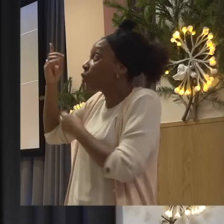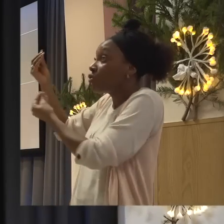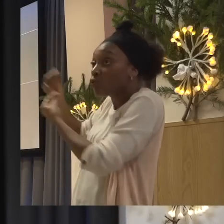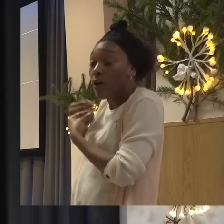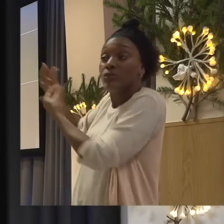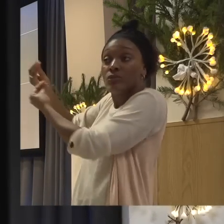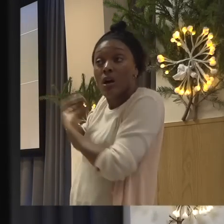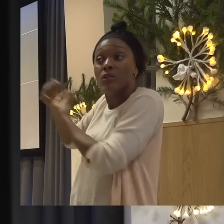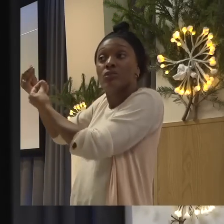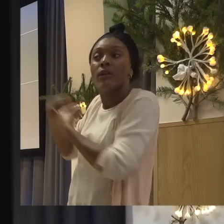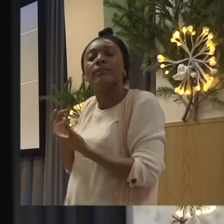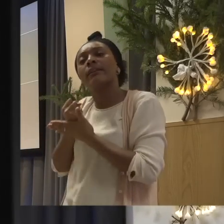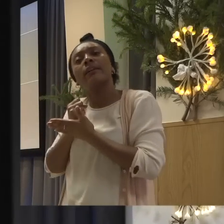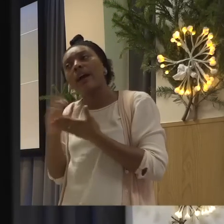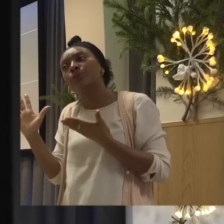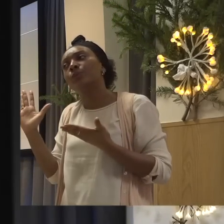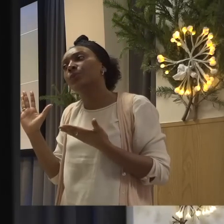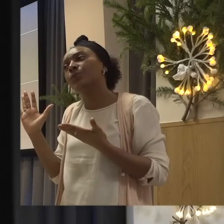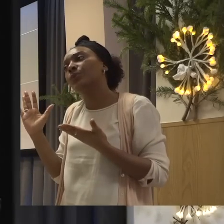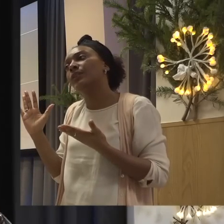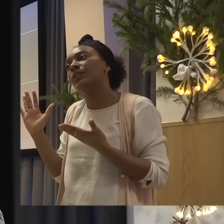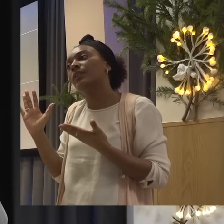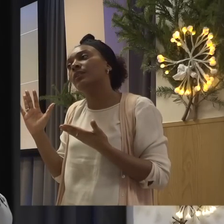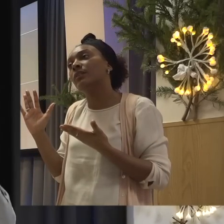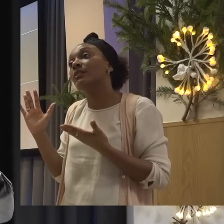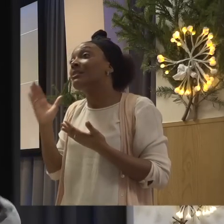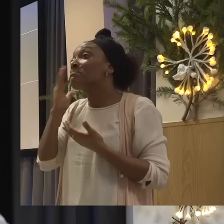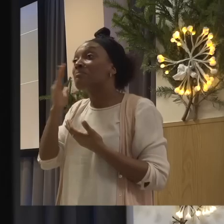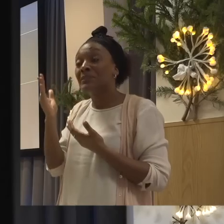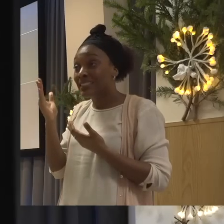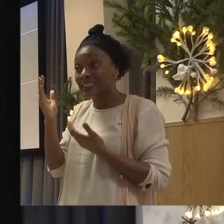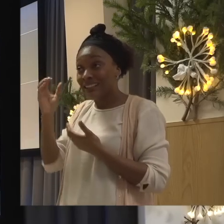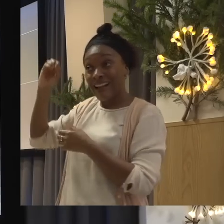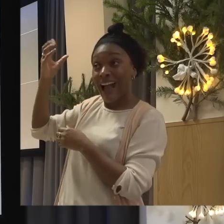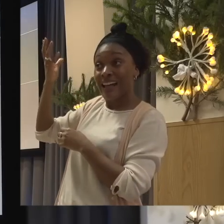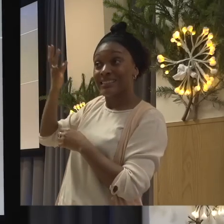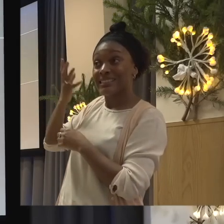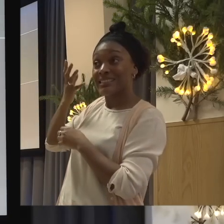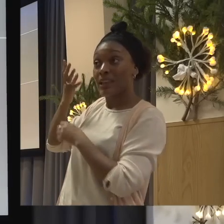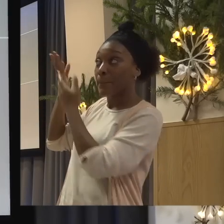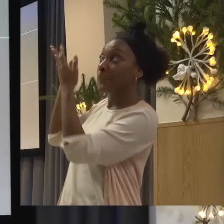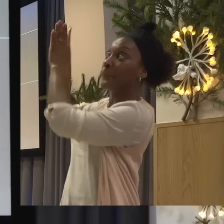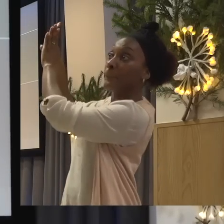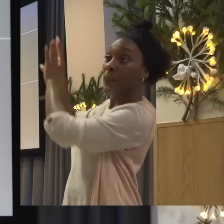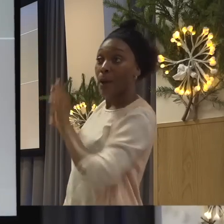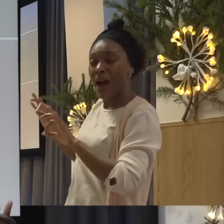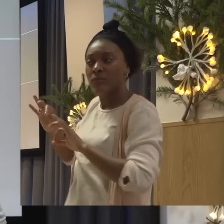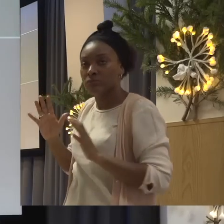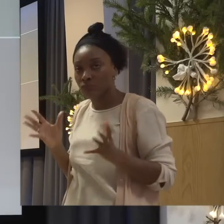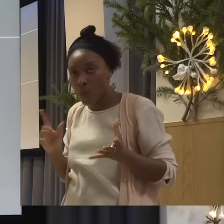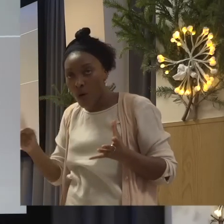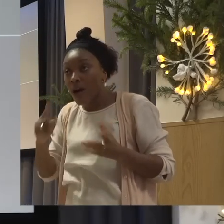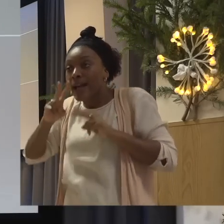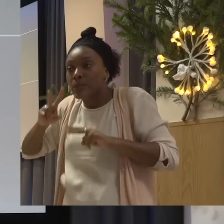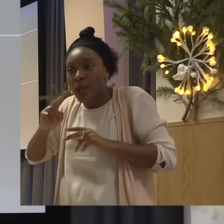accorde gratuitement. Rien ne fonctionnerait, rien ne marcherait si la grâce était absente. Nous